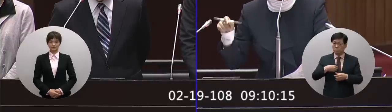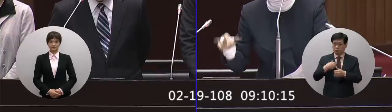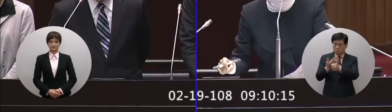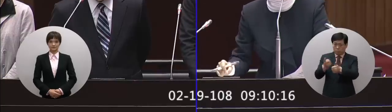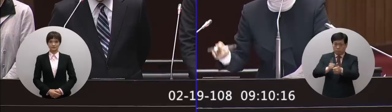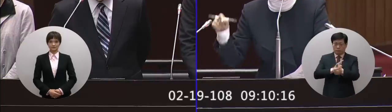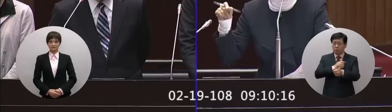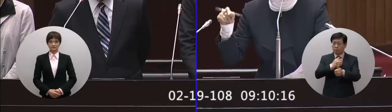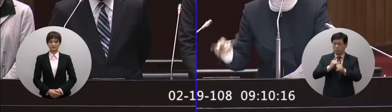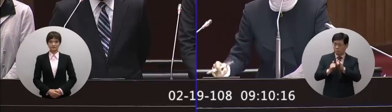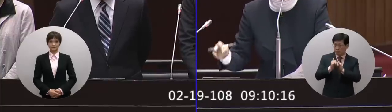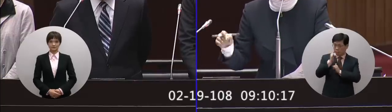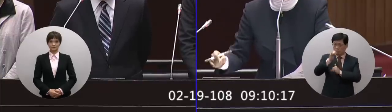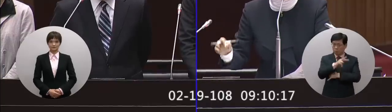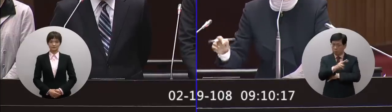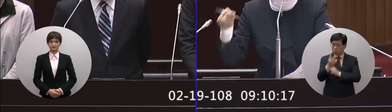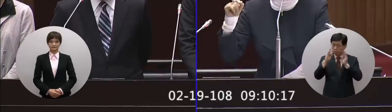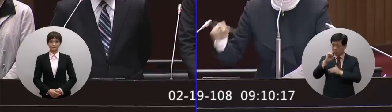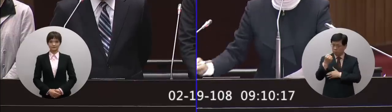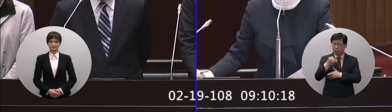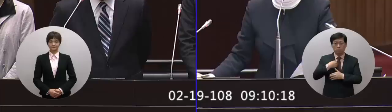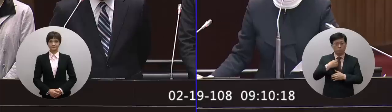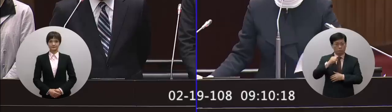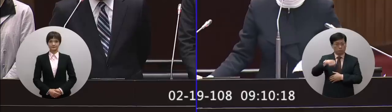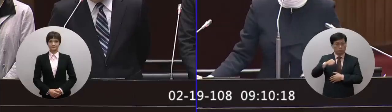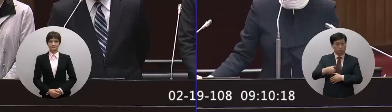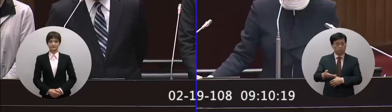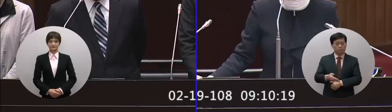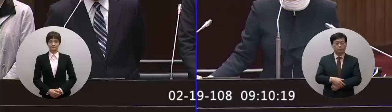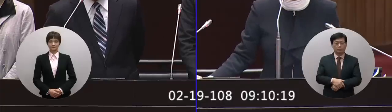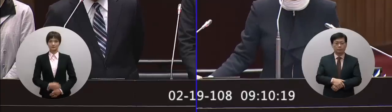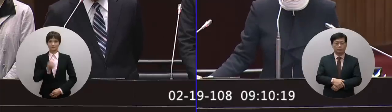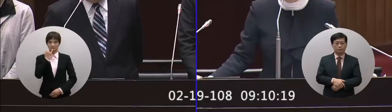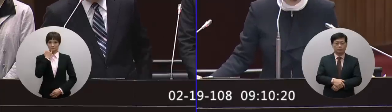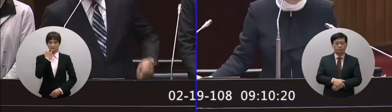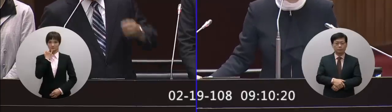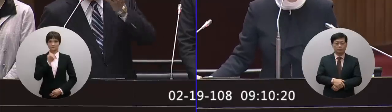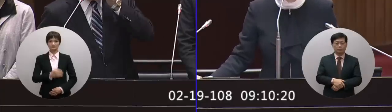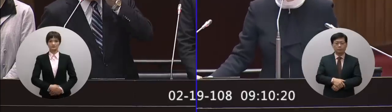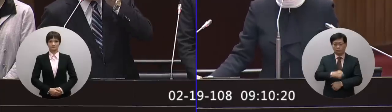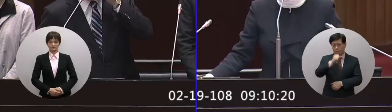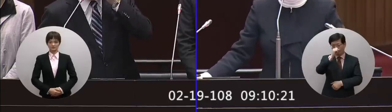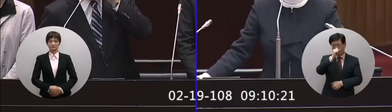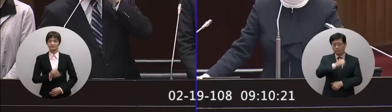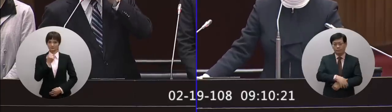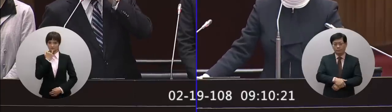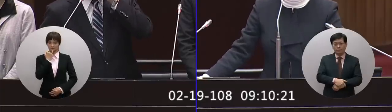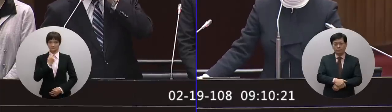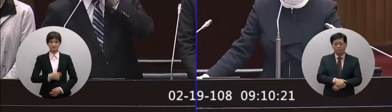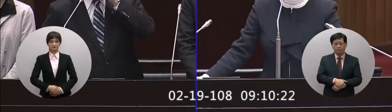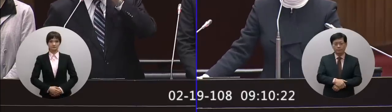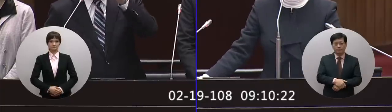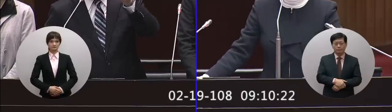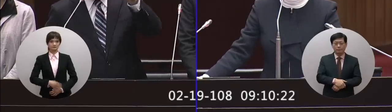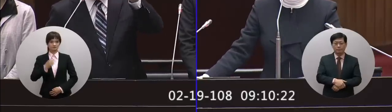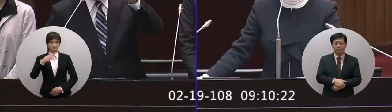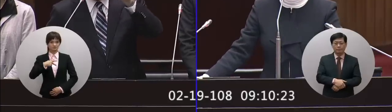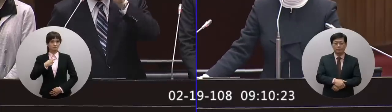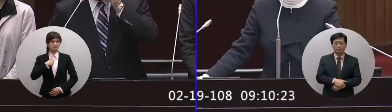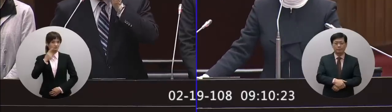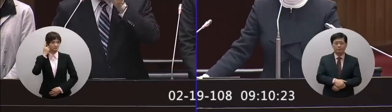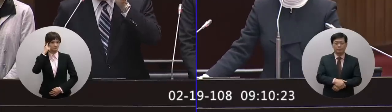住民的历史转型正义的公道？ 可以。 愿意吗？好， 可以。谢谢。而且我认为这